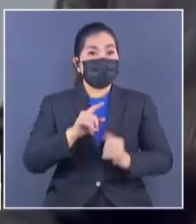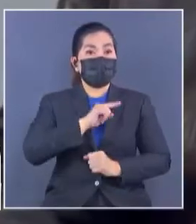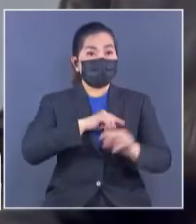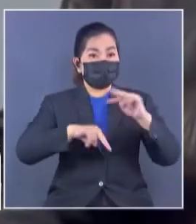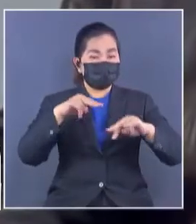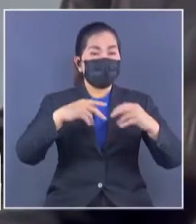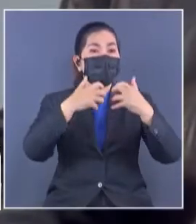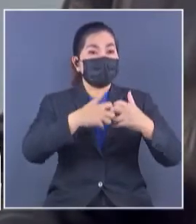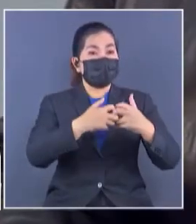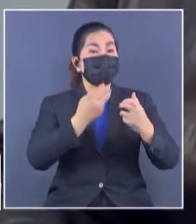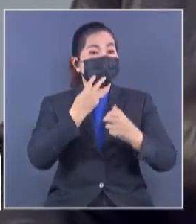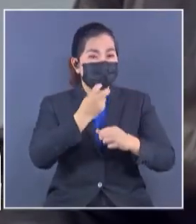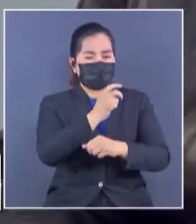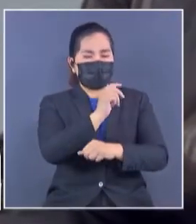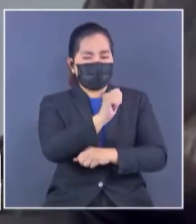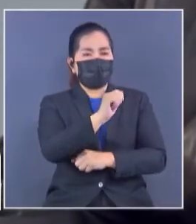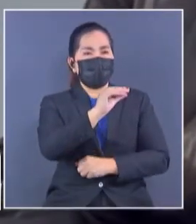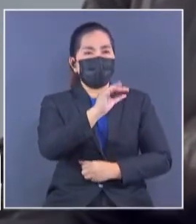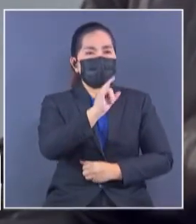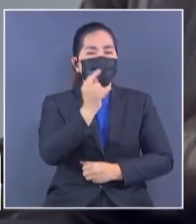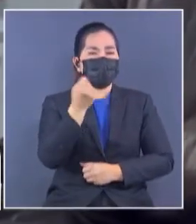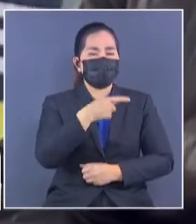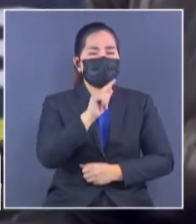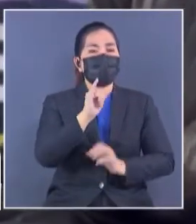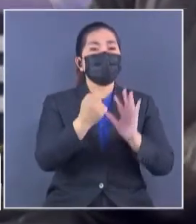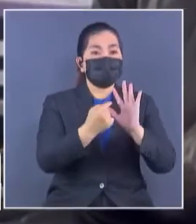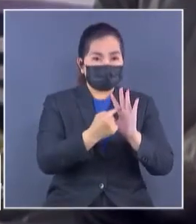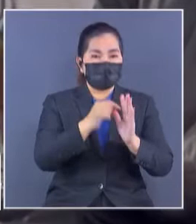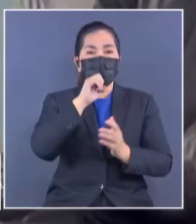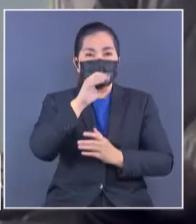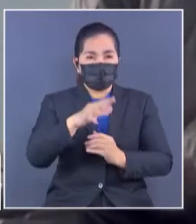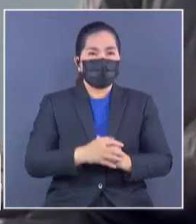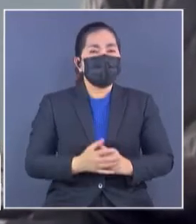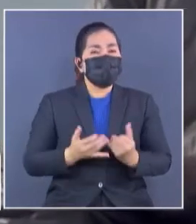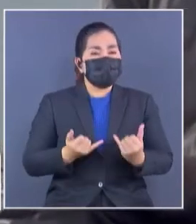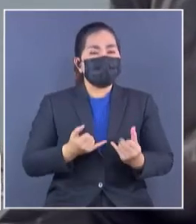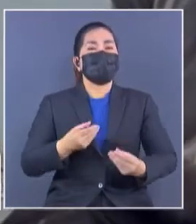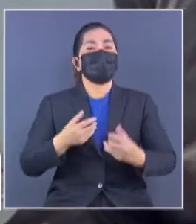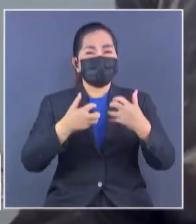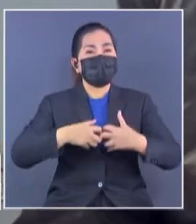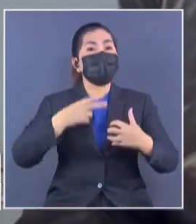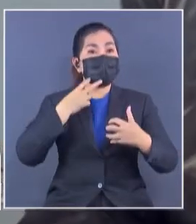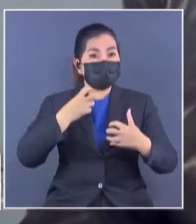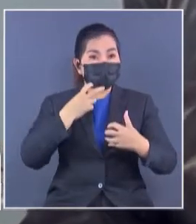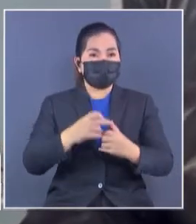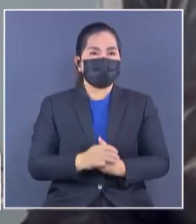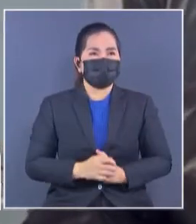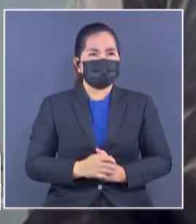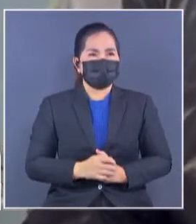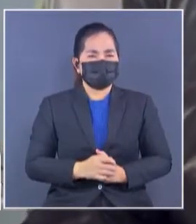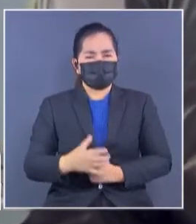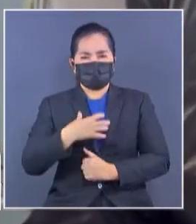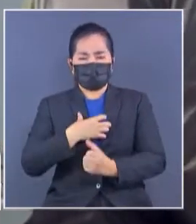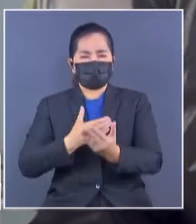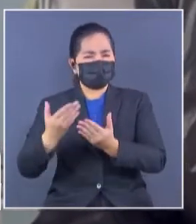งน้ำแข็งอยุธยาเปิดเผยแบบนี้ค่ะบอกว่าจริงๆแล้วเนี่ยปัจจุบันยอดการผลิตแทบจะไม่ทันกับความต้อง